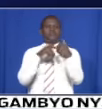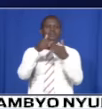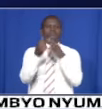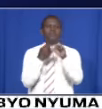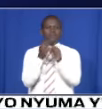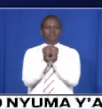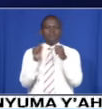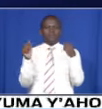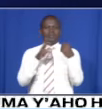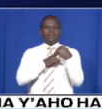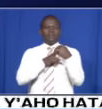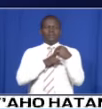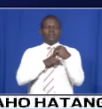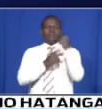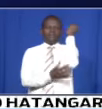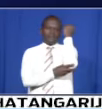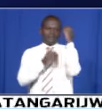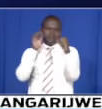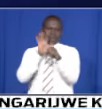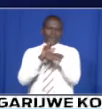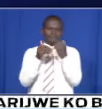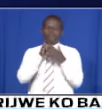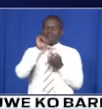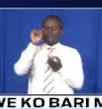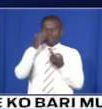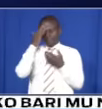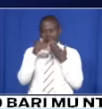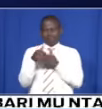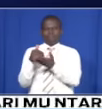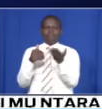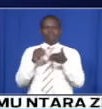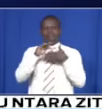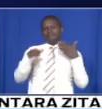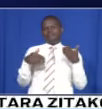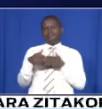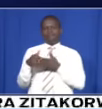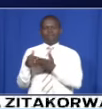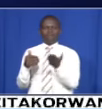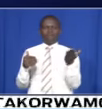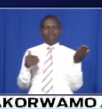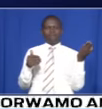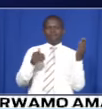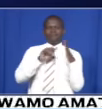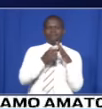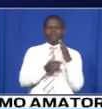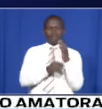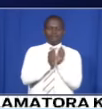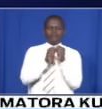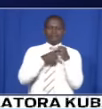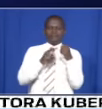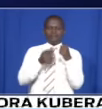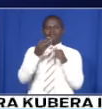2015-2017. Ubukene bukabije nabwo nibwagabanyutse kuko bwageze ku gipimo cya 16% buvuye kuri